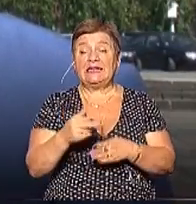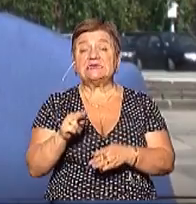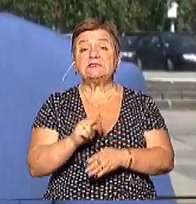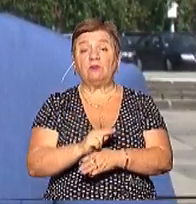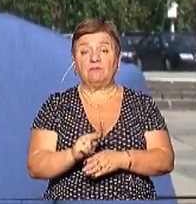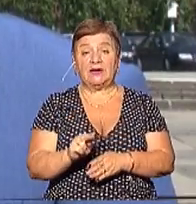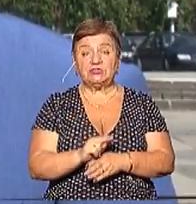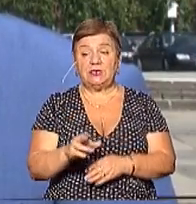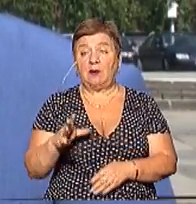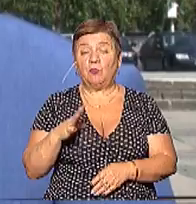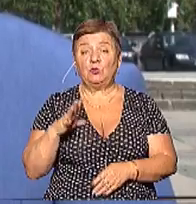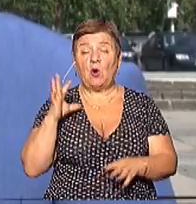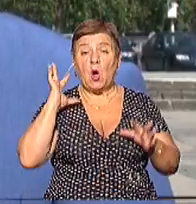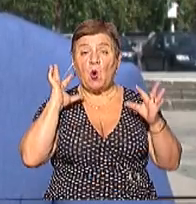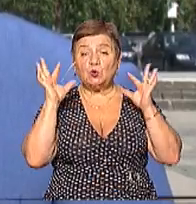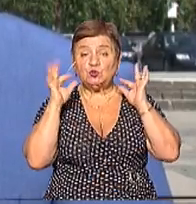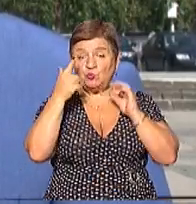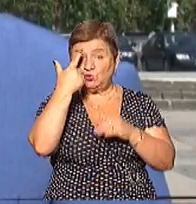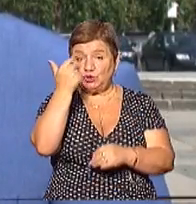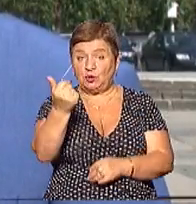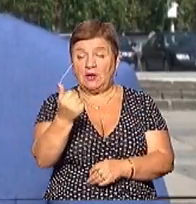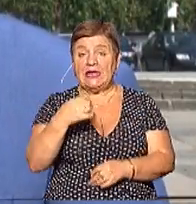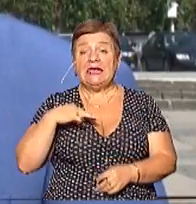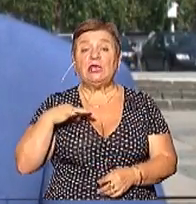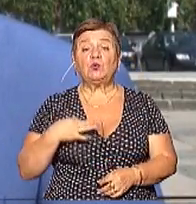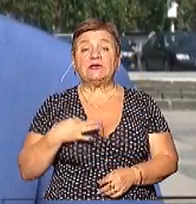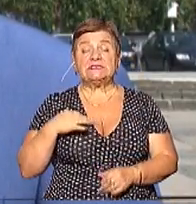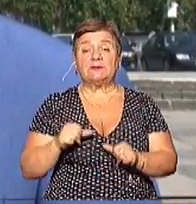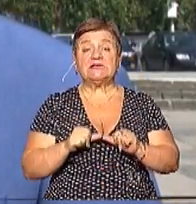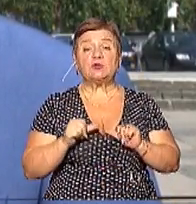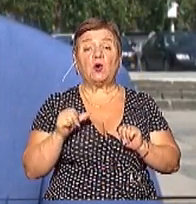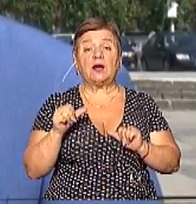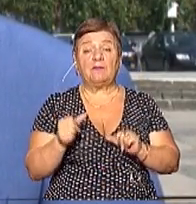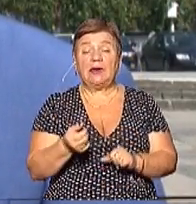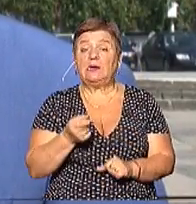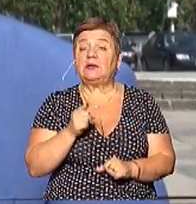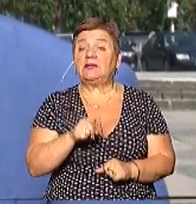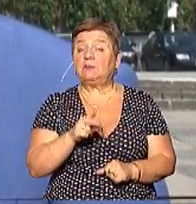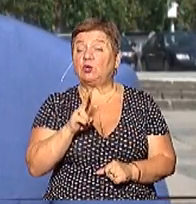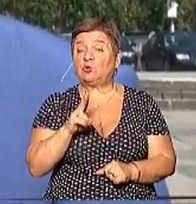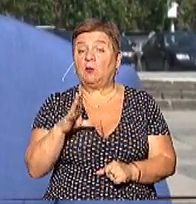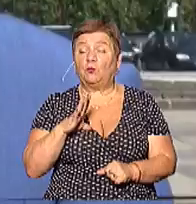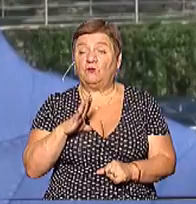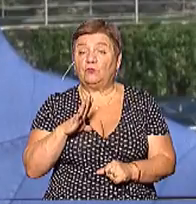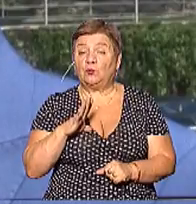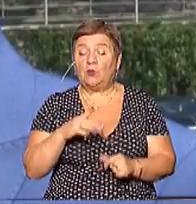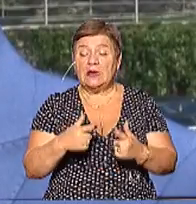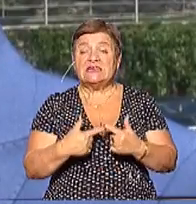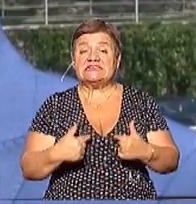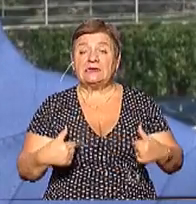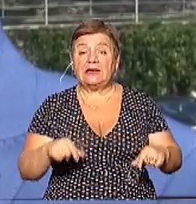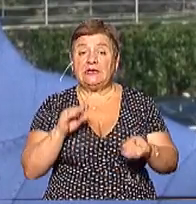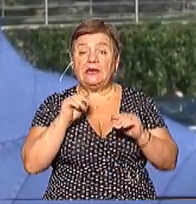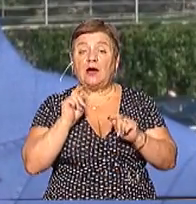зауваження було озвучено і юристами, зокрема і тими, які були у складі комісії,